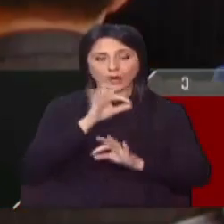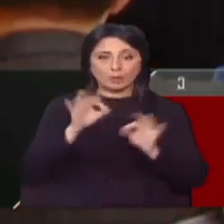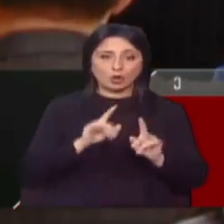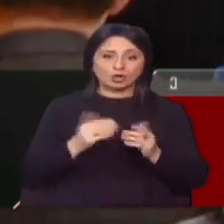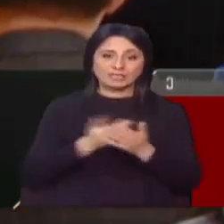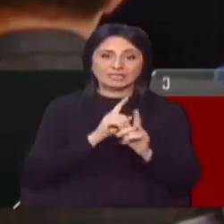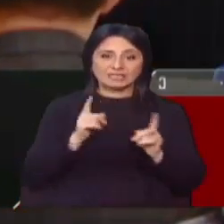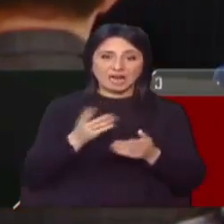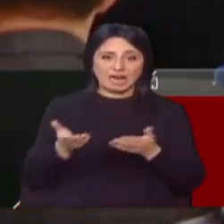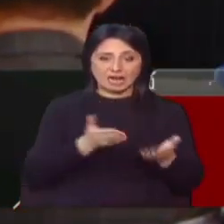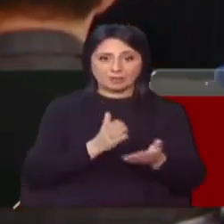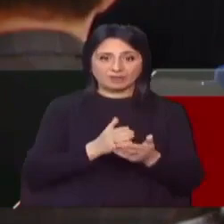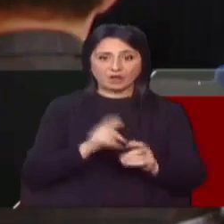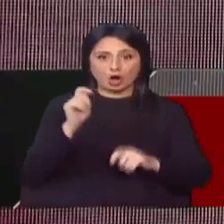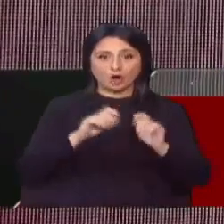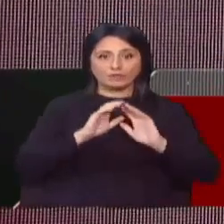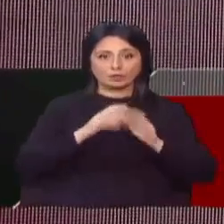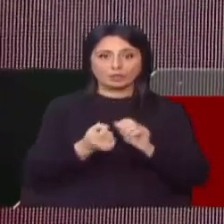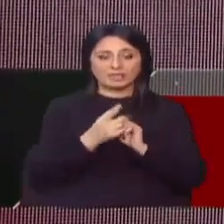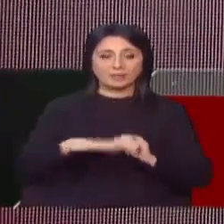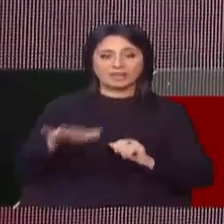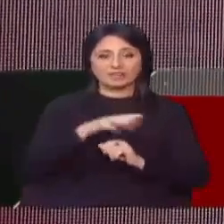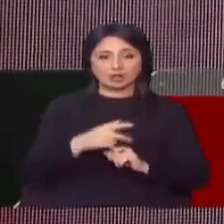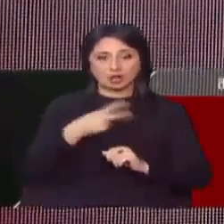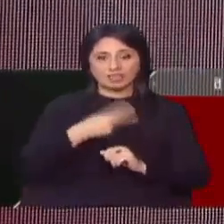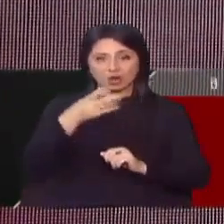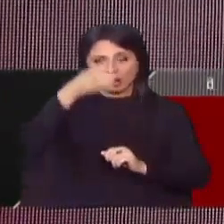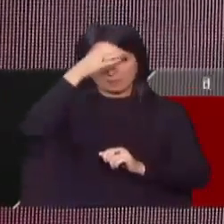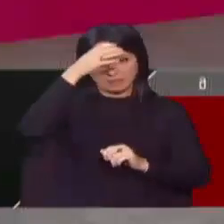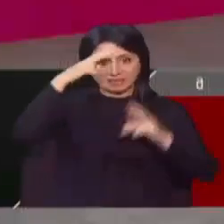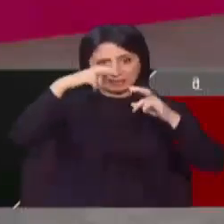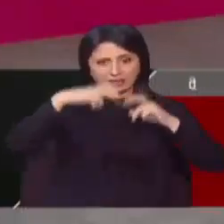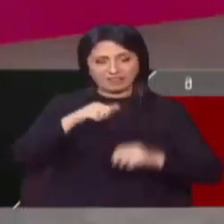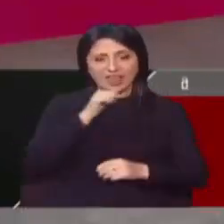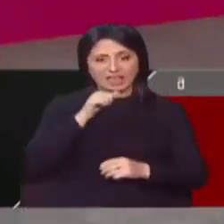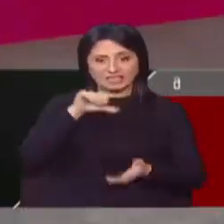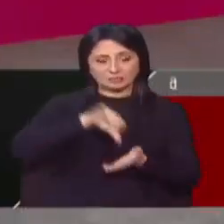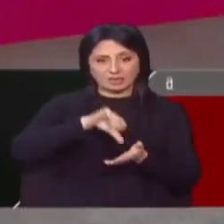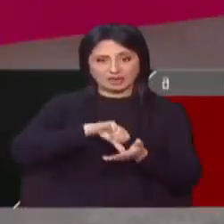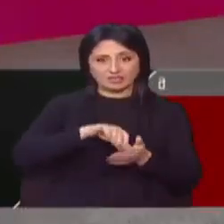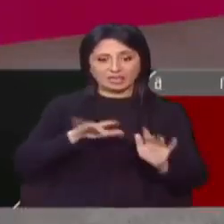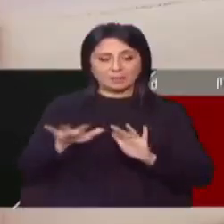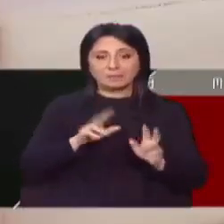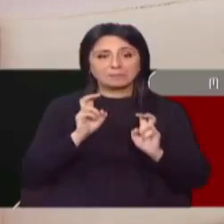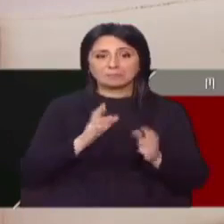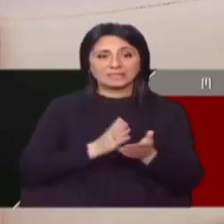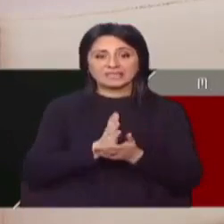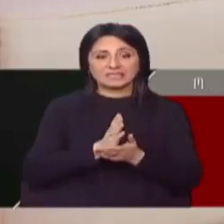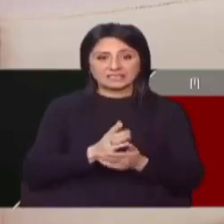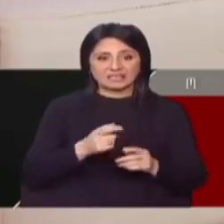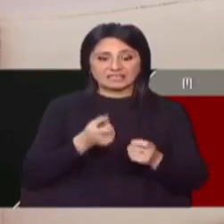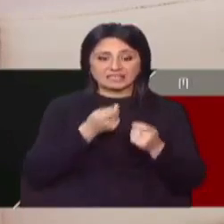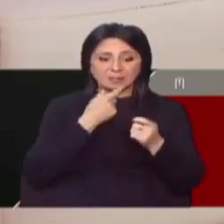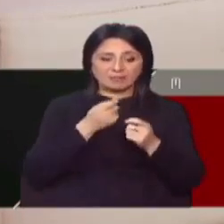და სიახლეები მასპინძლობს. კონფერენციას მსოფლიოს 11 ქვეყნიდან 22 მეცნიერი, მკვლევარი და ექსპერტი ესწრება. ღონისძიების მიზანია